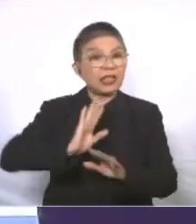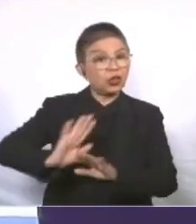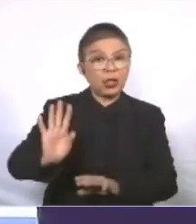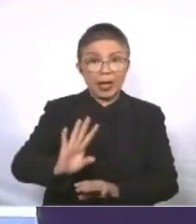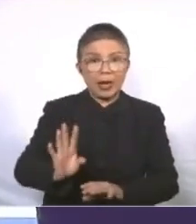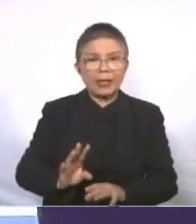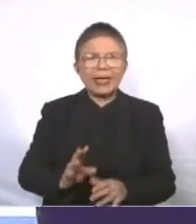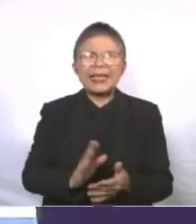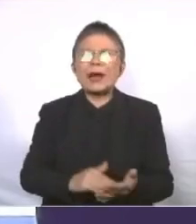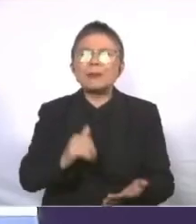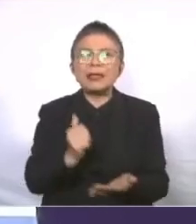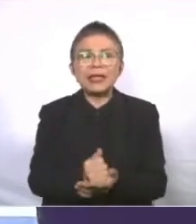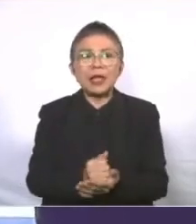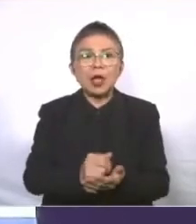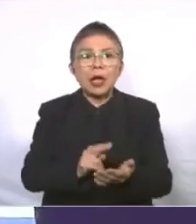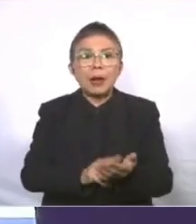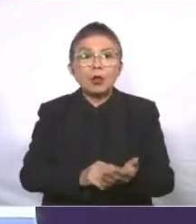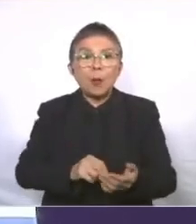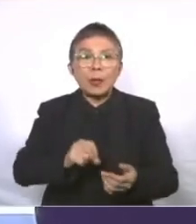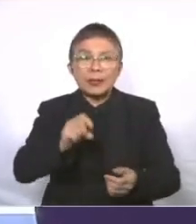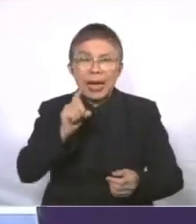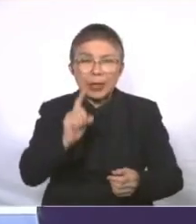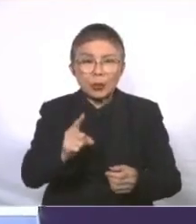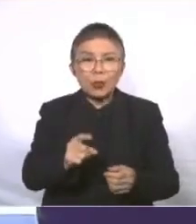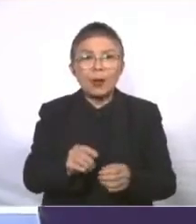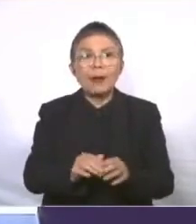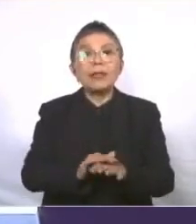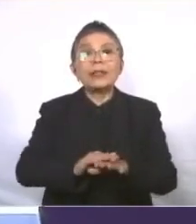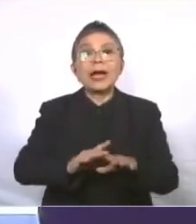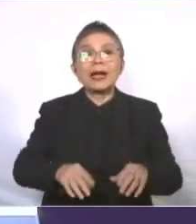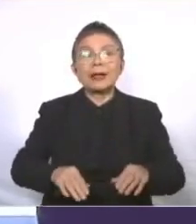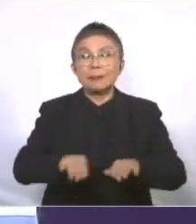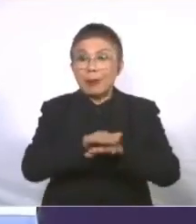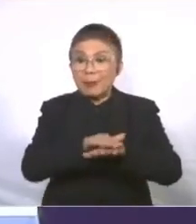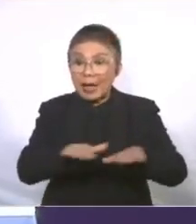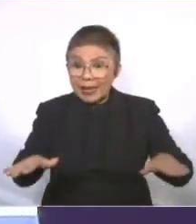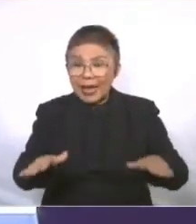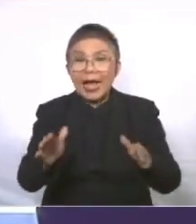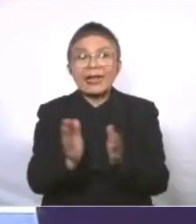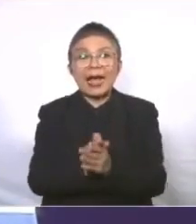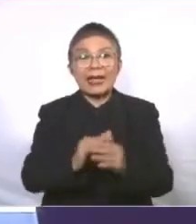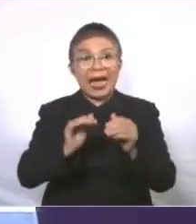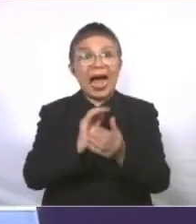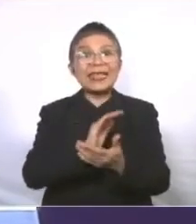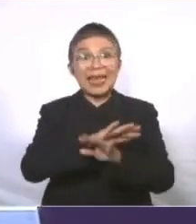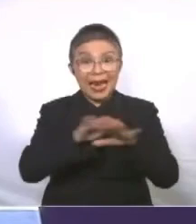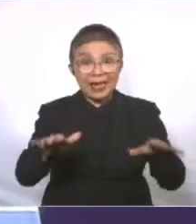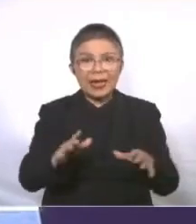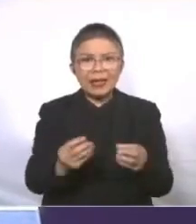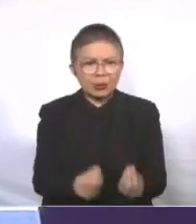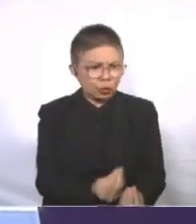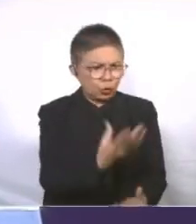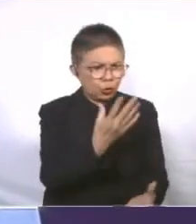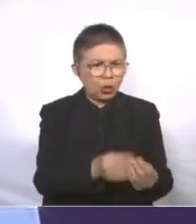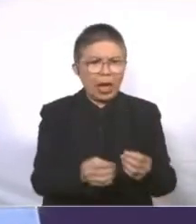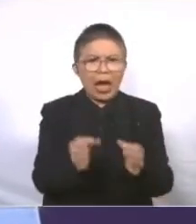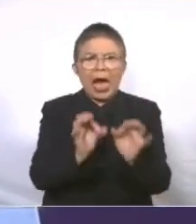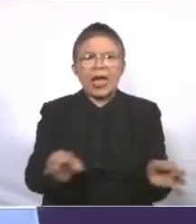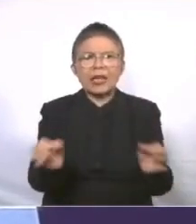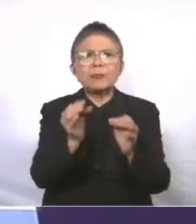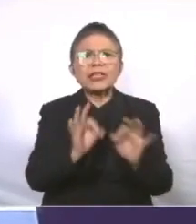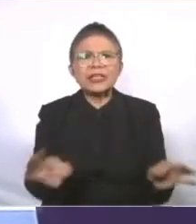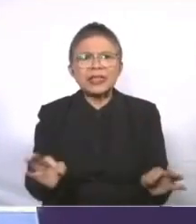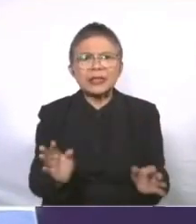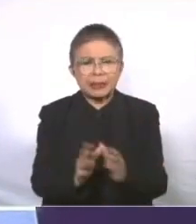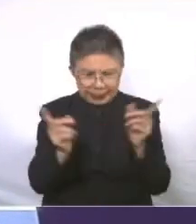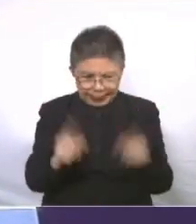prioritas kepemerataan dan keadilan agar terbangun kota-kota sehingga sarana air bersihnya